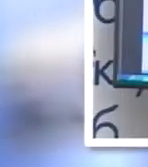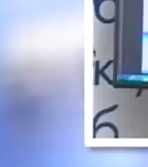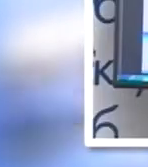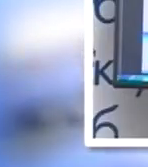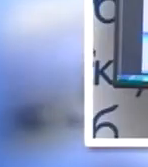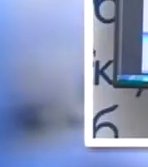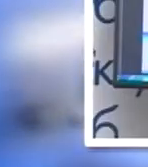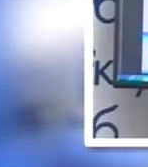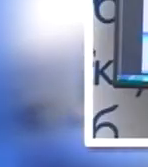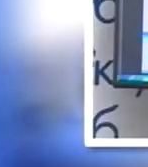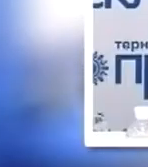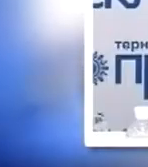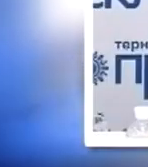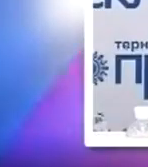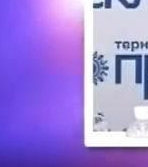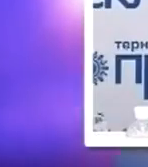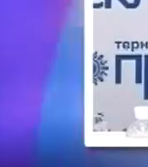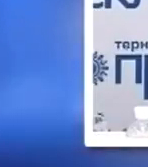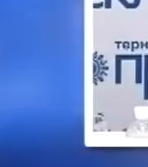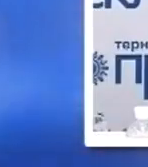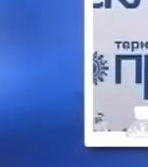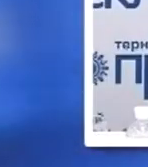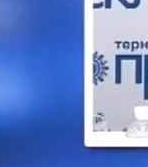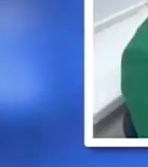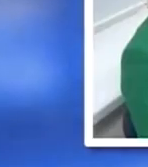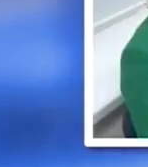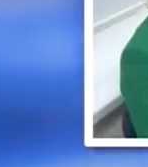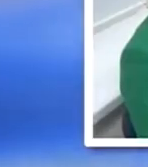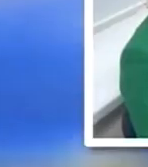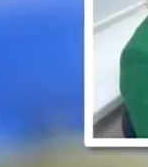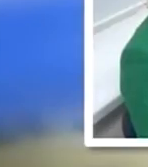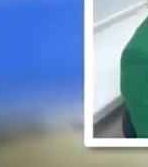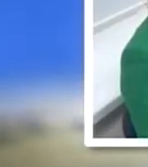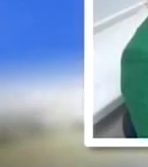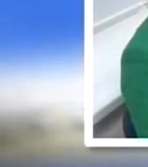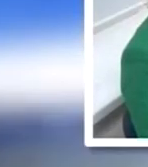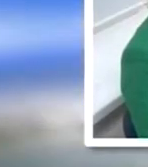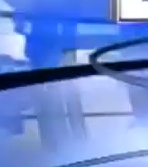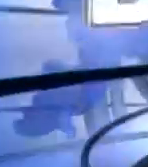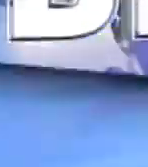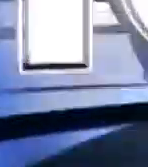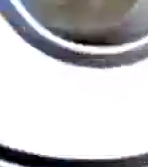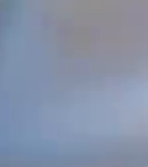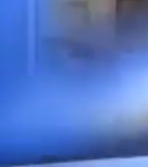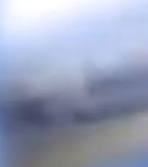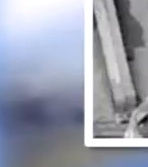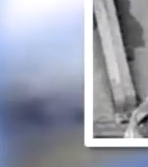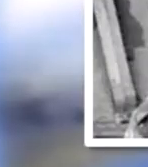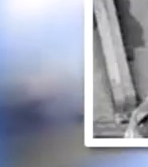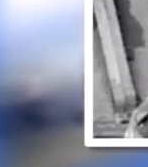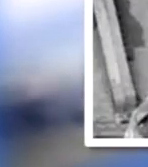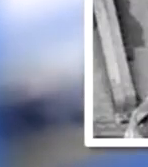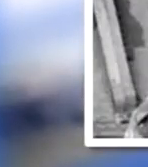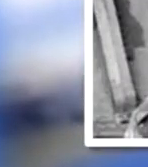новий веб-портал «Робота на громаду», який надасть людям змогу знайти посаду у державних установах.